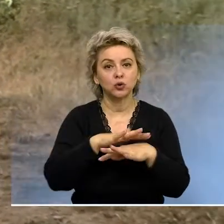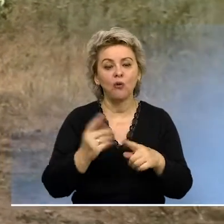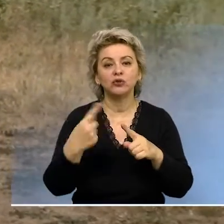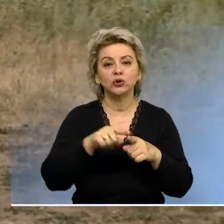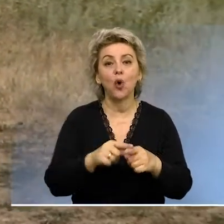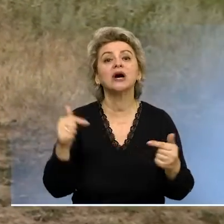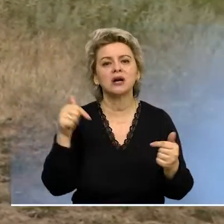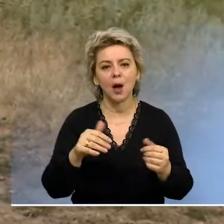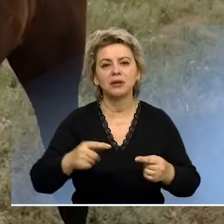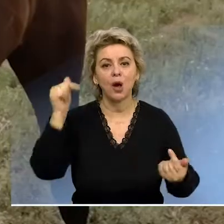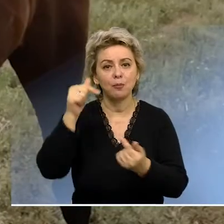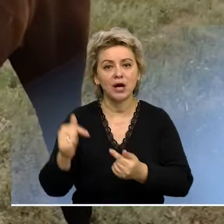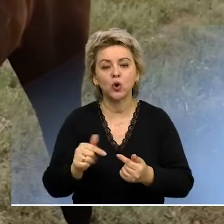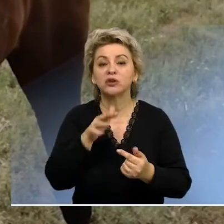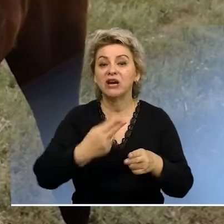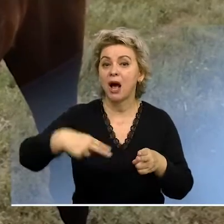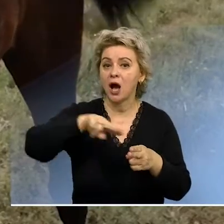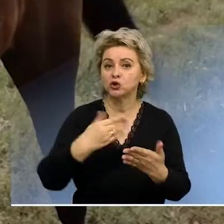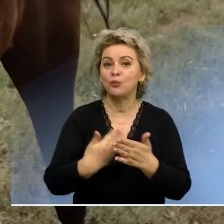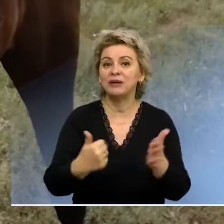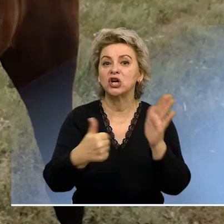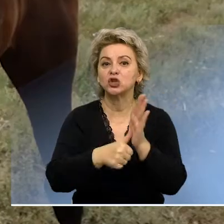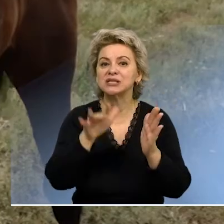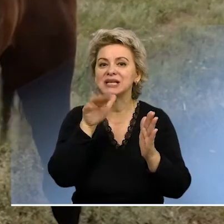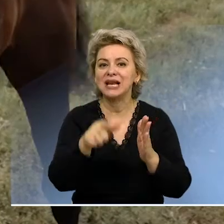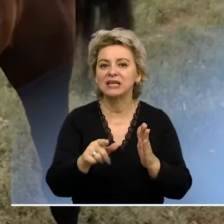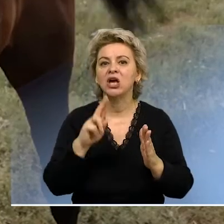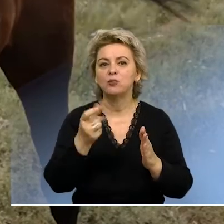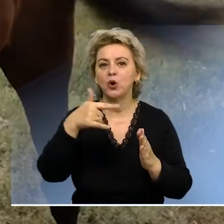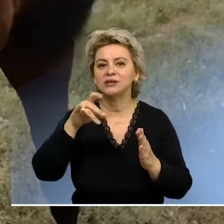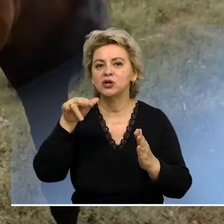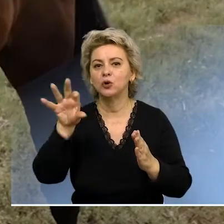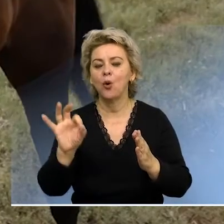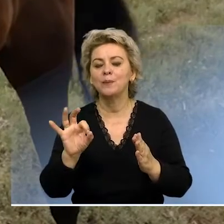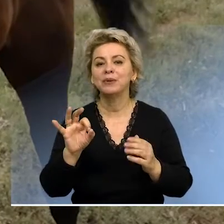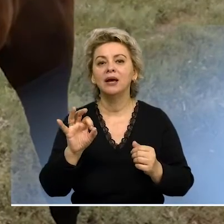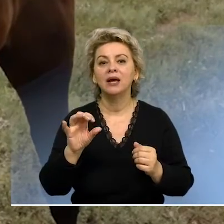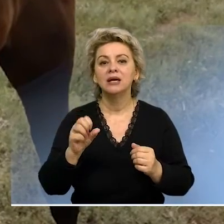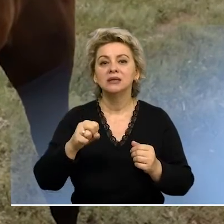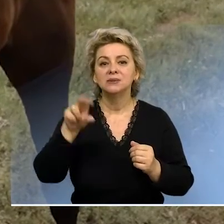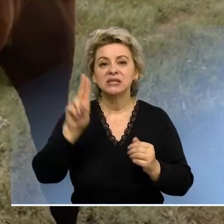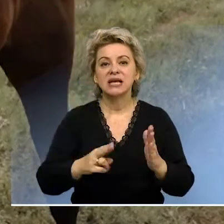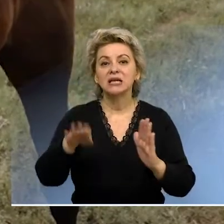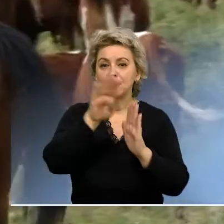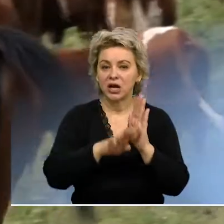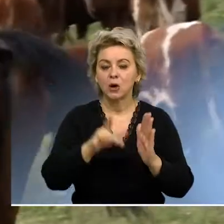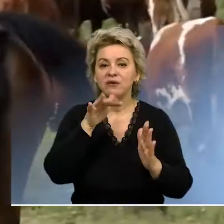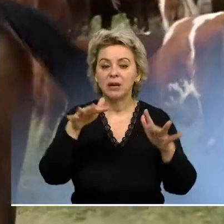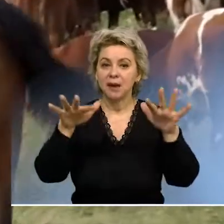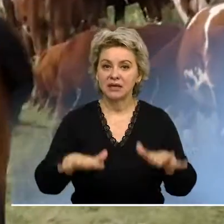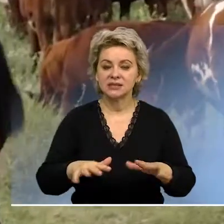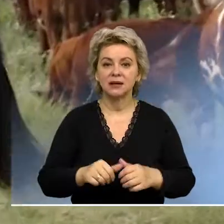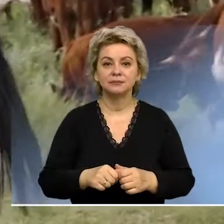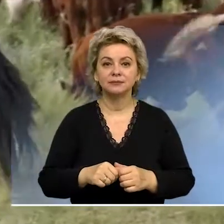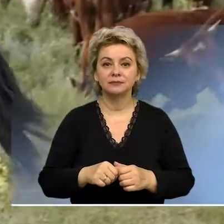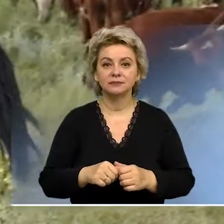разведения крупного рогатого скота. Но при грамотном подходе срок окупаемости около 6 лет. Ксения Борисенко, Андрей Колотовкин, Елизар